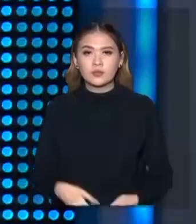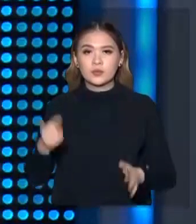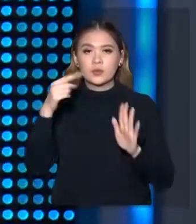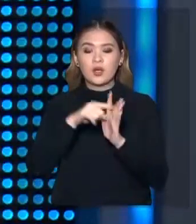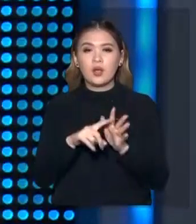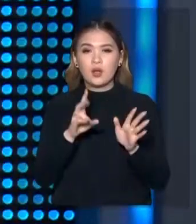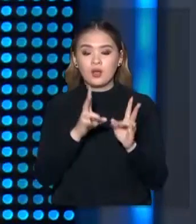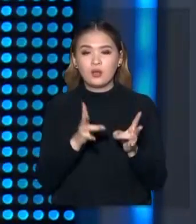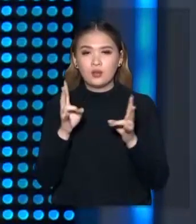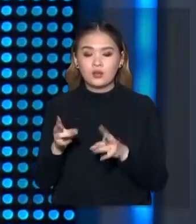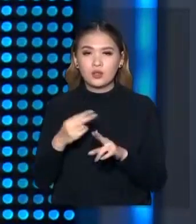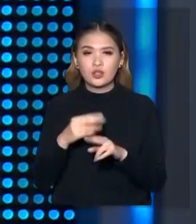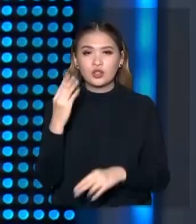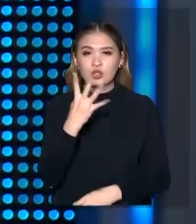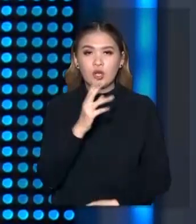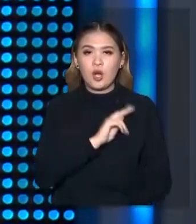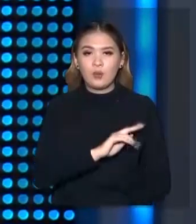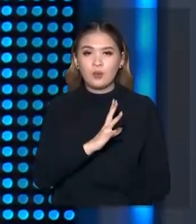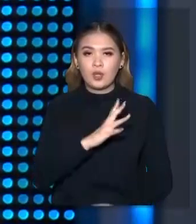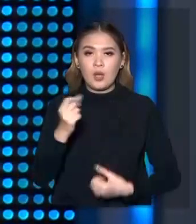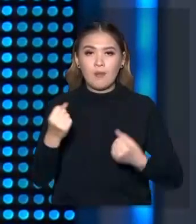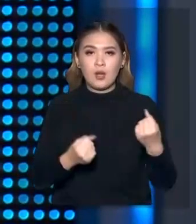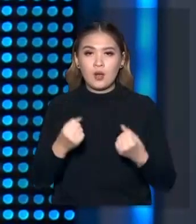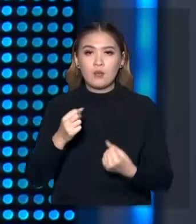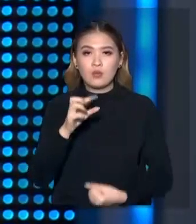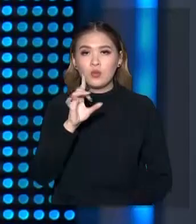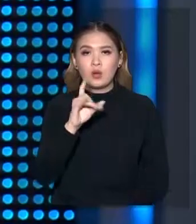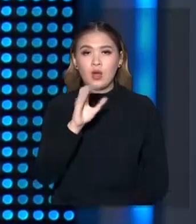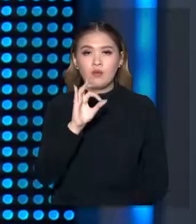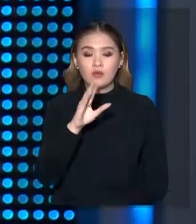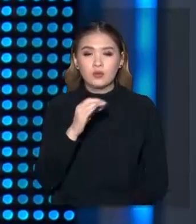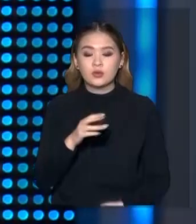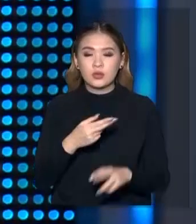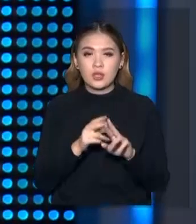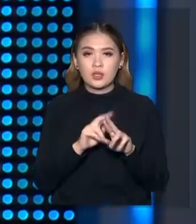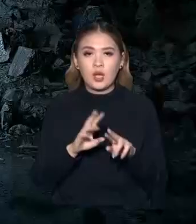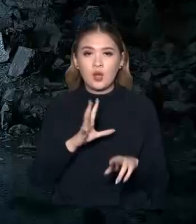Среди погибших горняков четверо работали машинистами буровой установки.